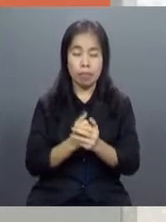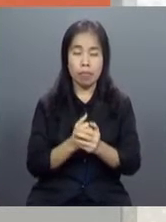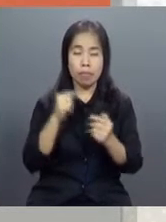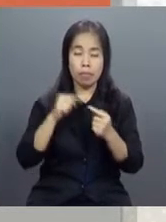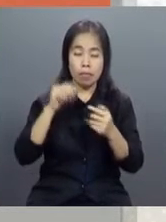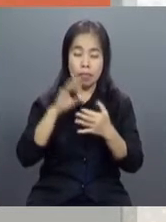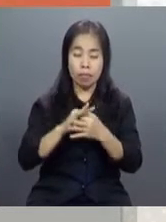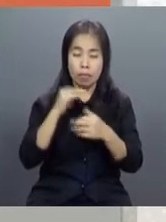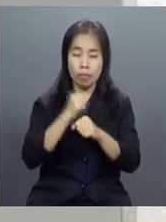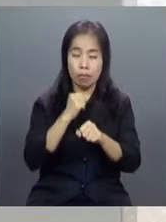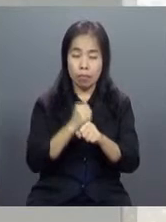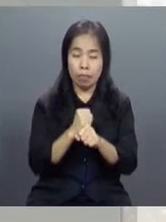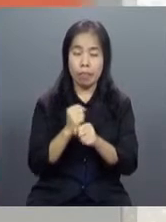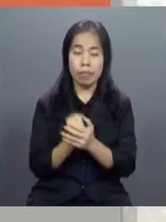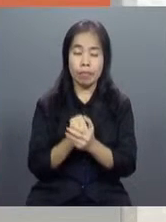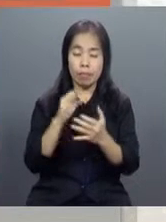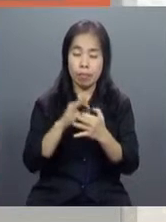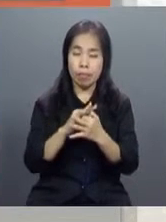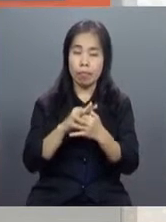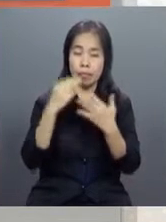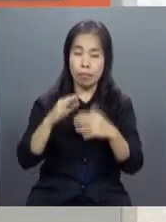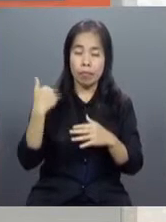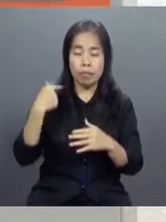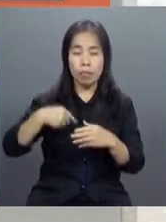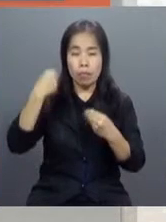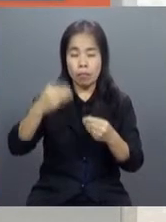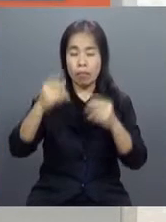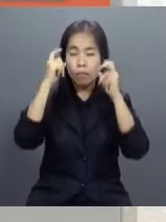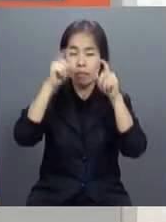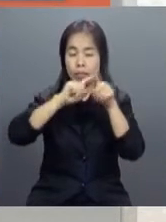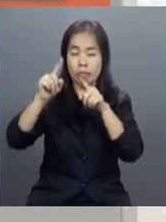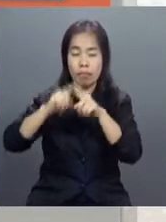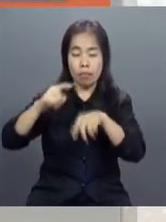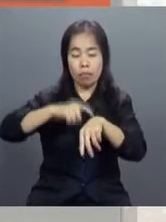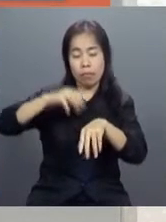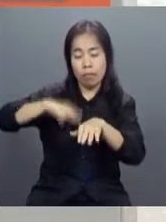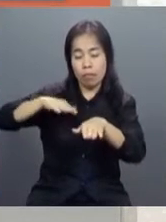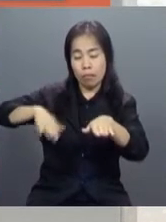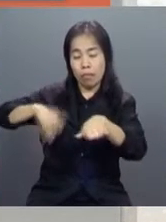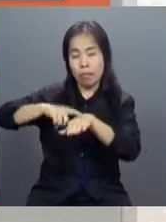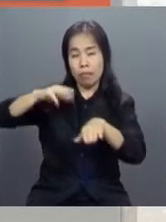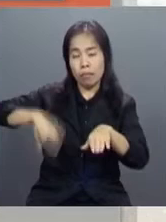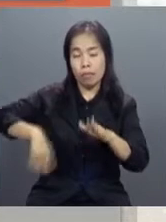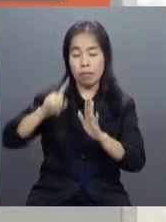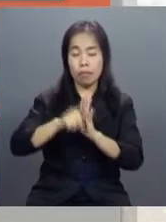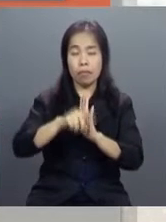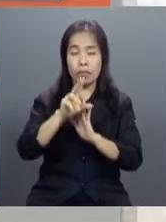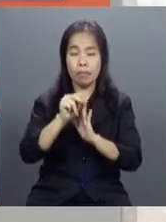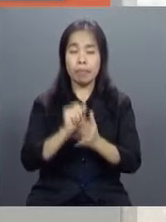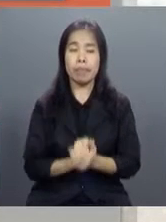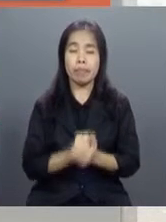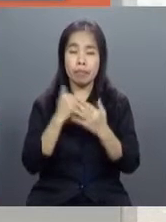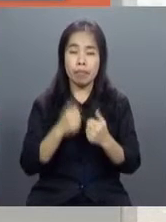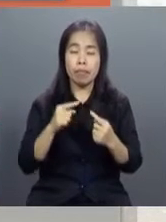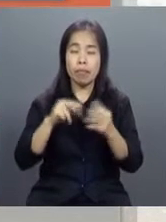รามคำแหงต้องอยู่ให้บริการและทำให้รถไฟขบวนอื่นๆนั้นล่าช้าไปประมาณ 30นาทีส่งผลให้มี